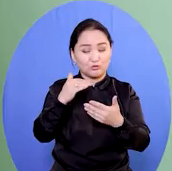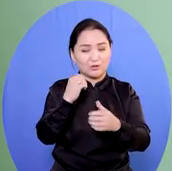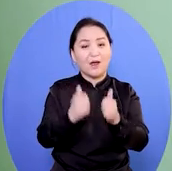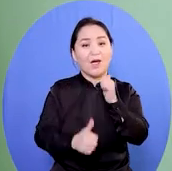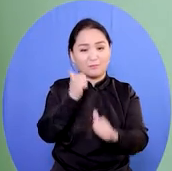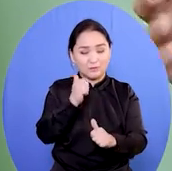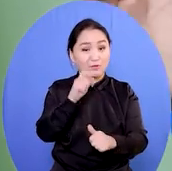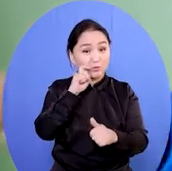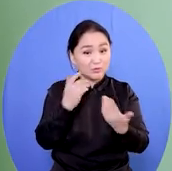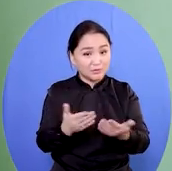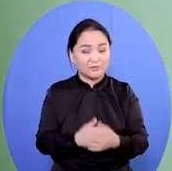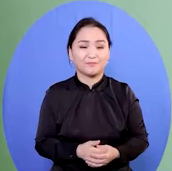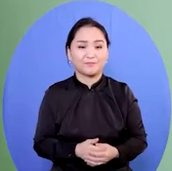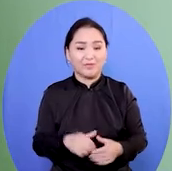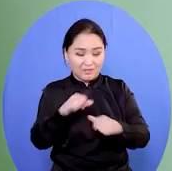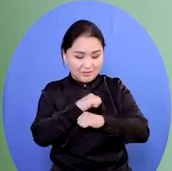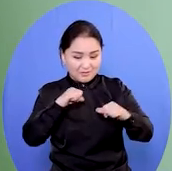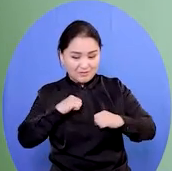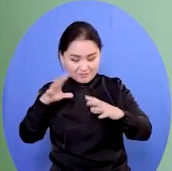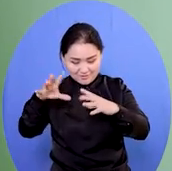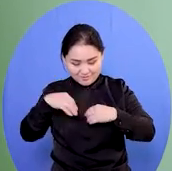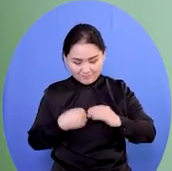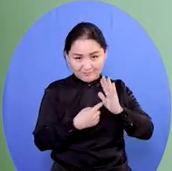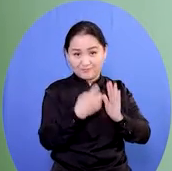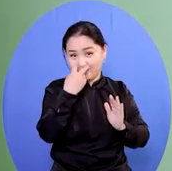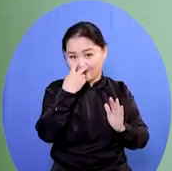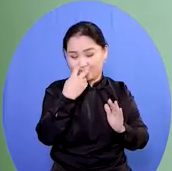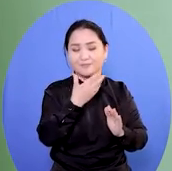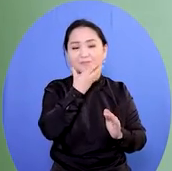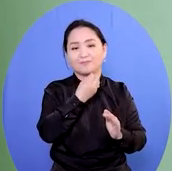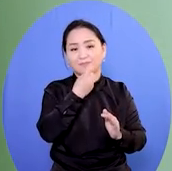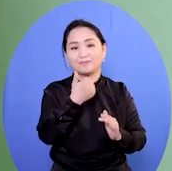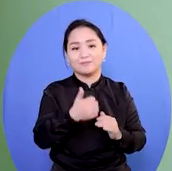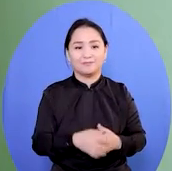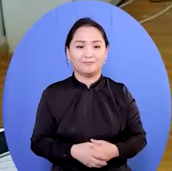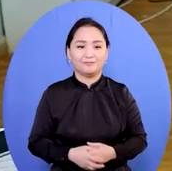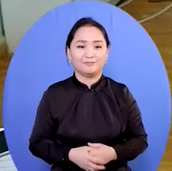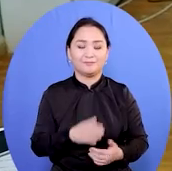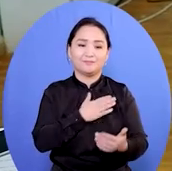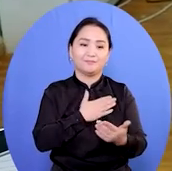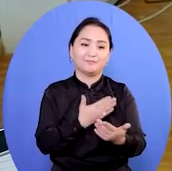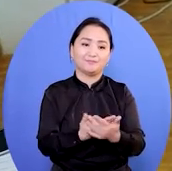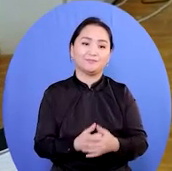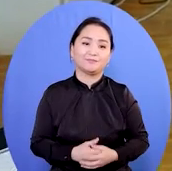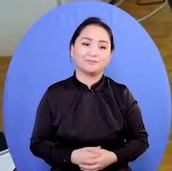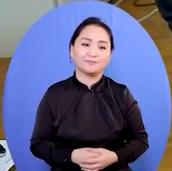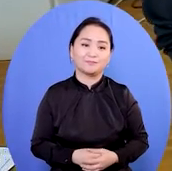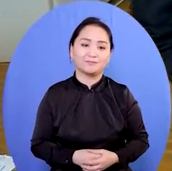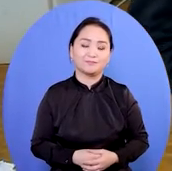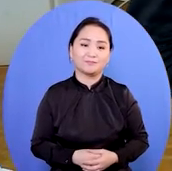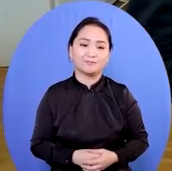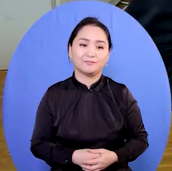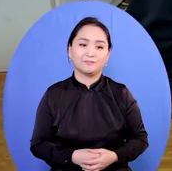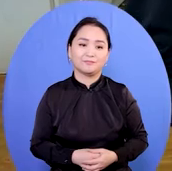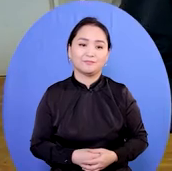ч байсан хөдөлмөрийг дэмжих бодлогоноос иргэндээ хүрээд ажлын байр нь бий болсон байгааг харахад үнэхээр таатай сайхан байна. За маш их баярлаа.